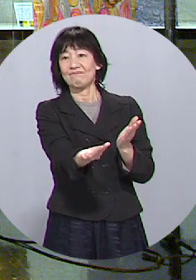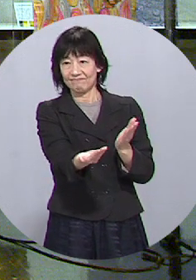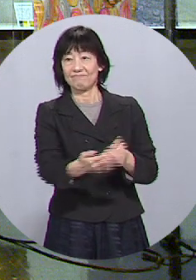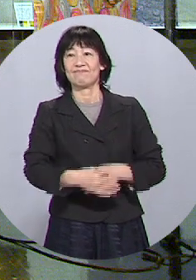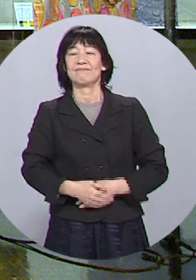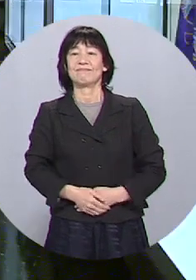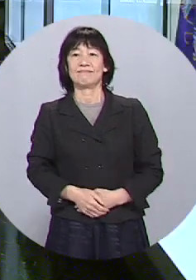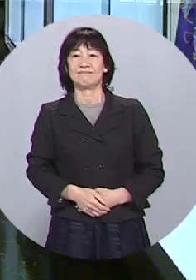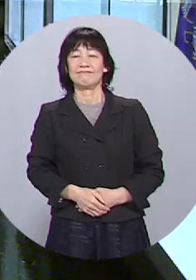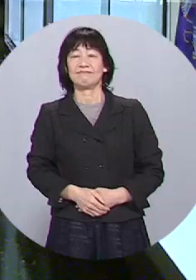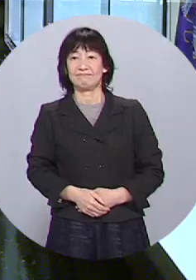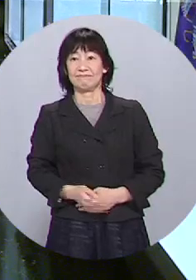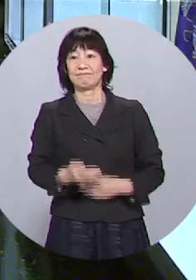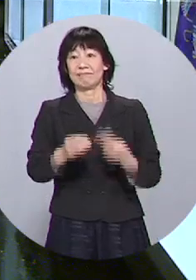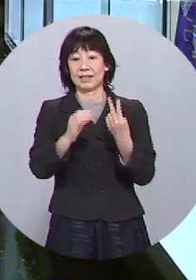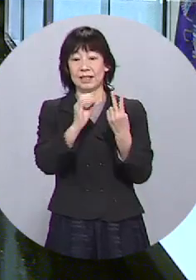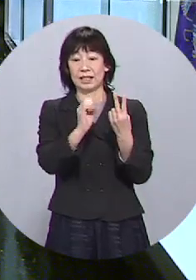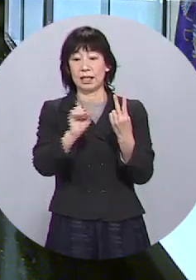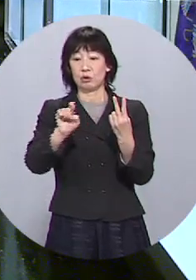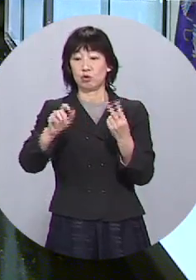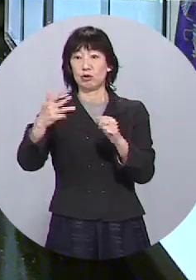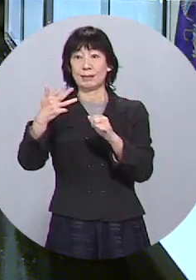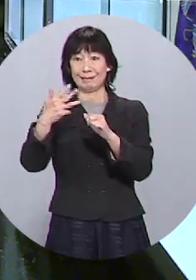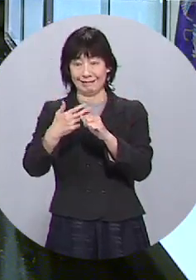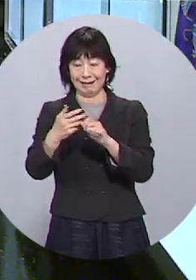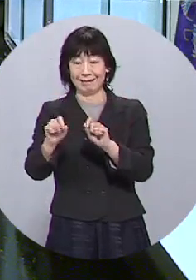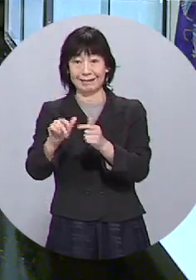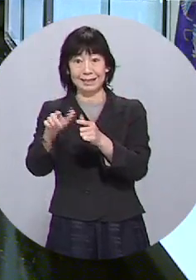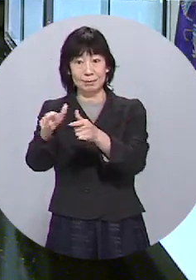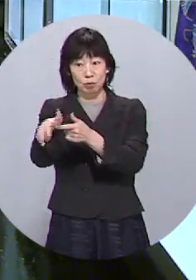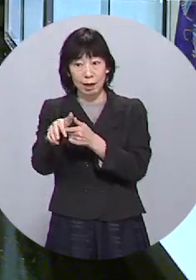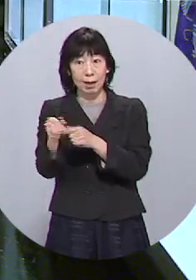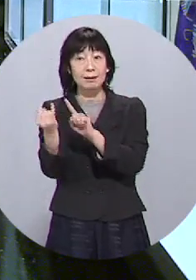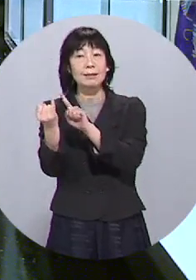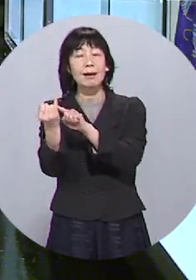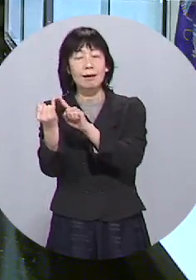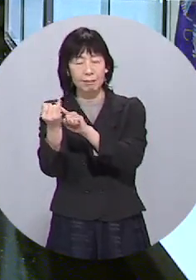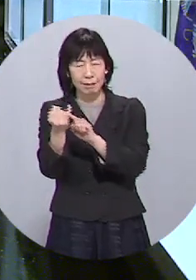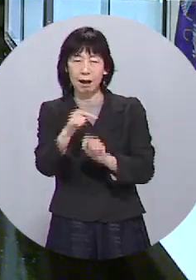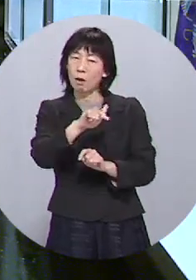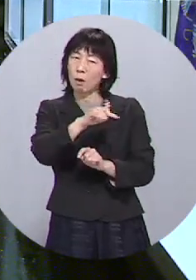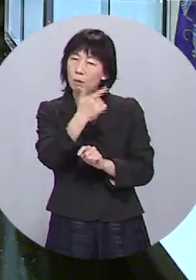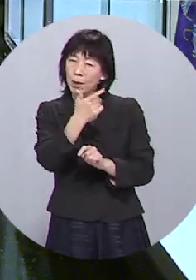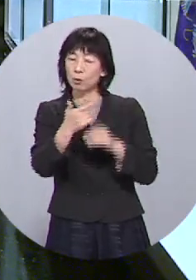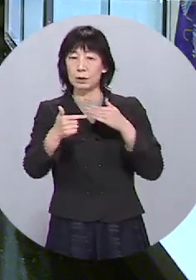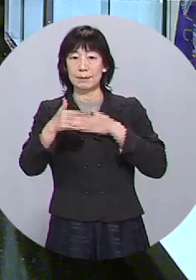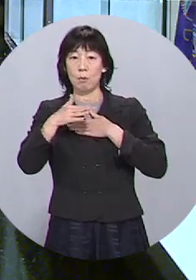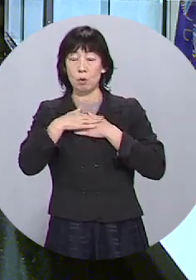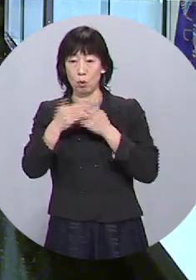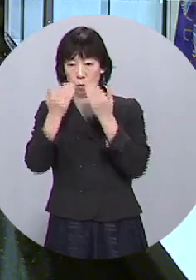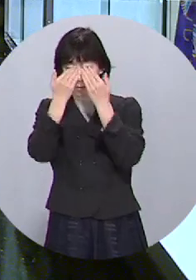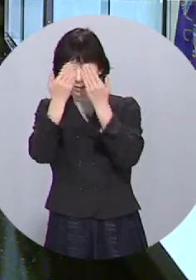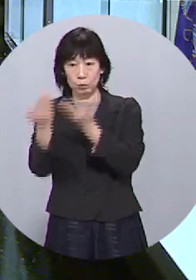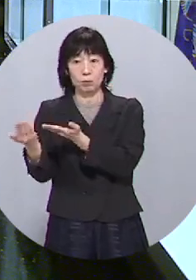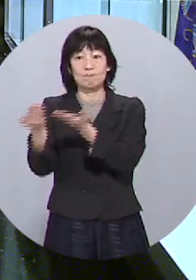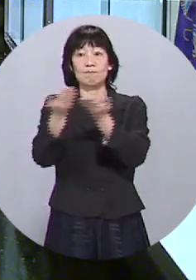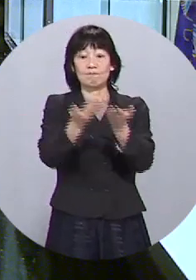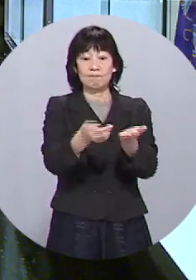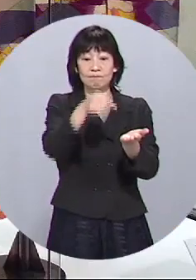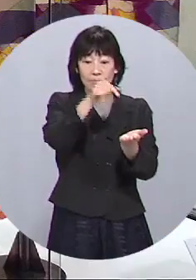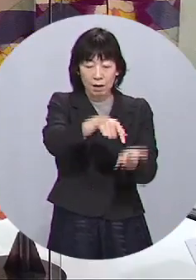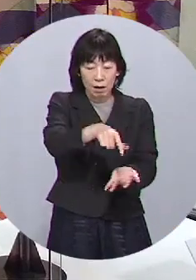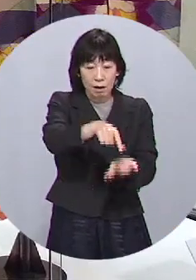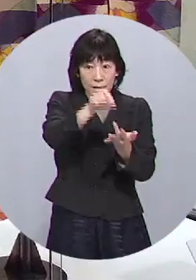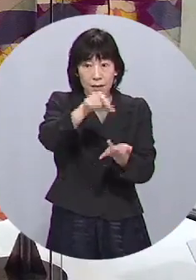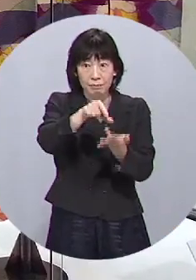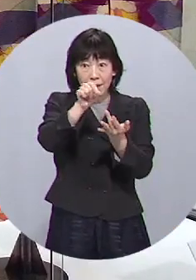。 2018年に木村さんから博物館へ600点ほど寄贈いただいた中から今回の特別展